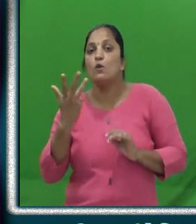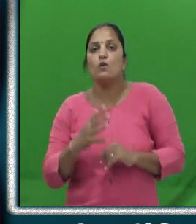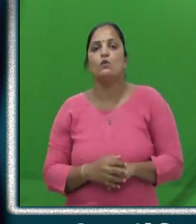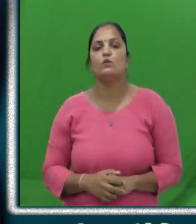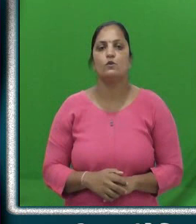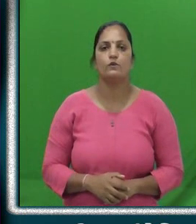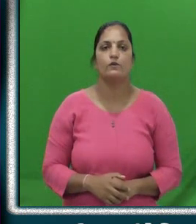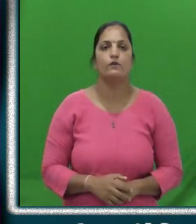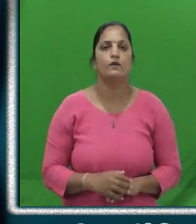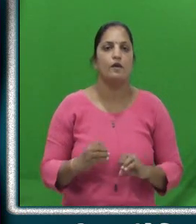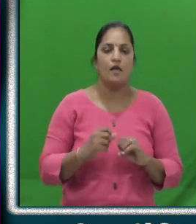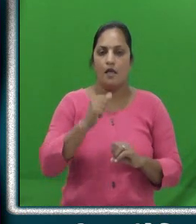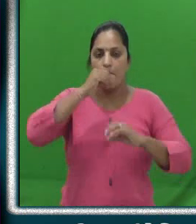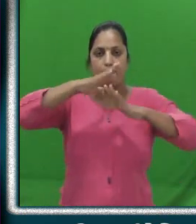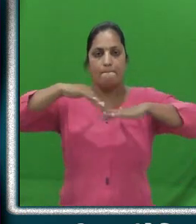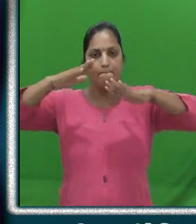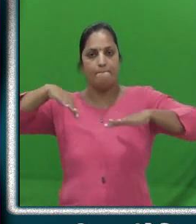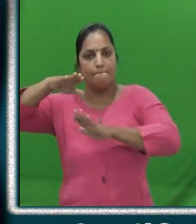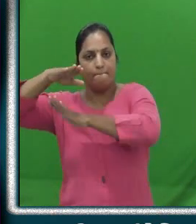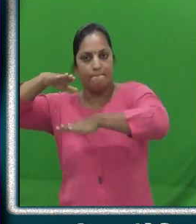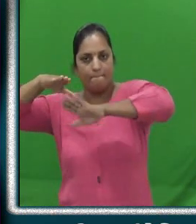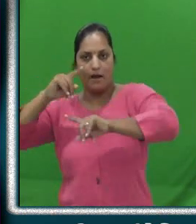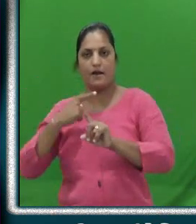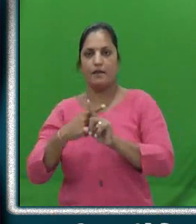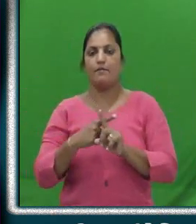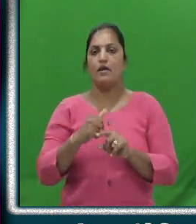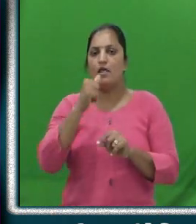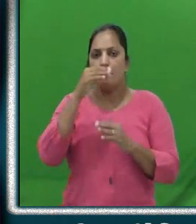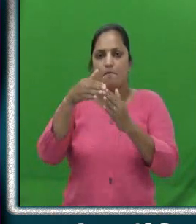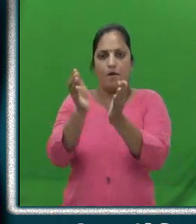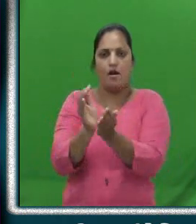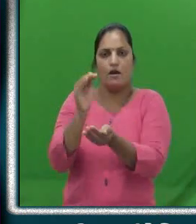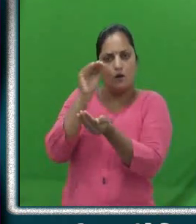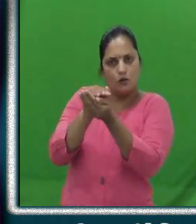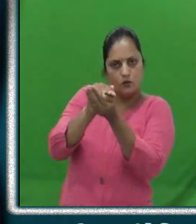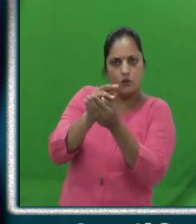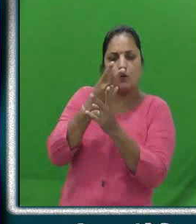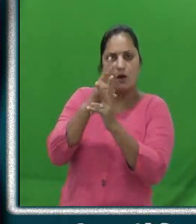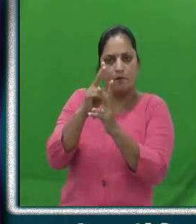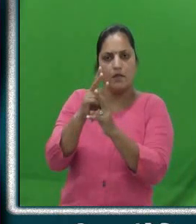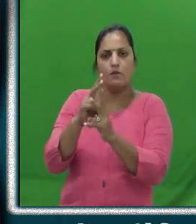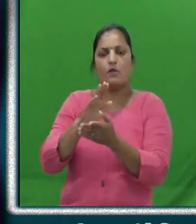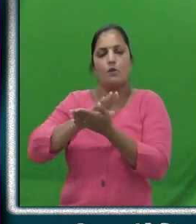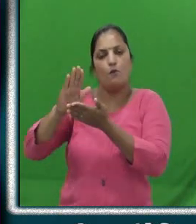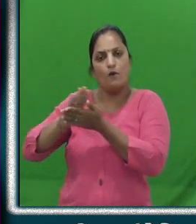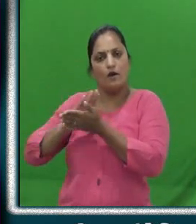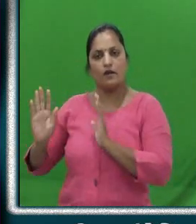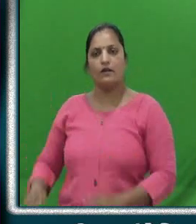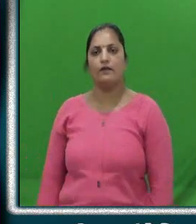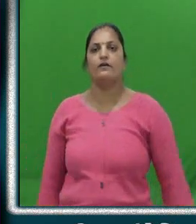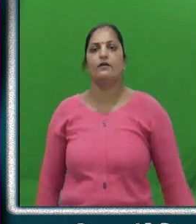શું ક્લીનેડ કર્યું? તો બીચીસ એન્ડ વરિયસ વોટર બોડીઝ. એના જોડે જ બીજો પ્રશ્ન